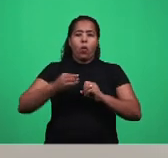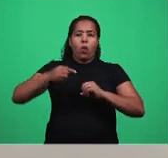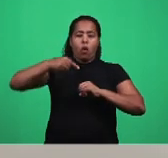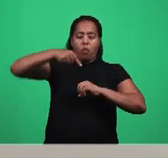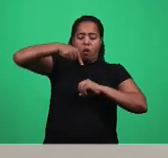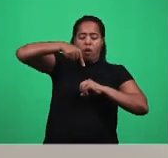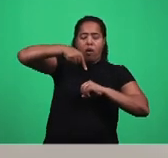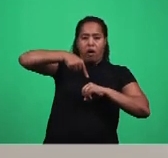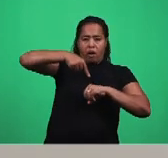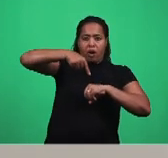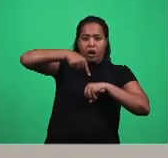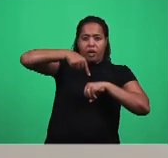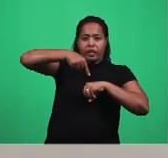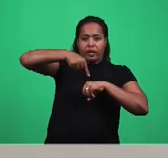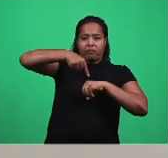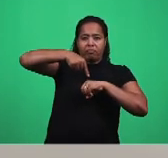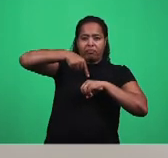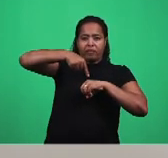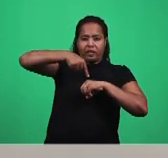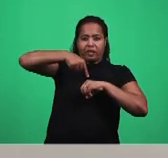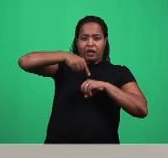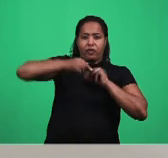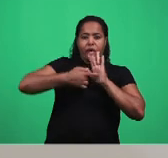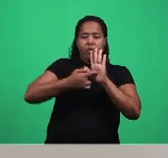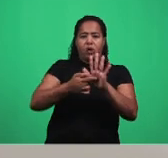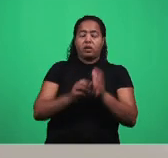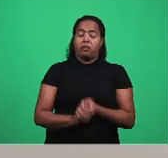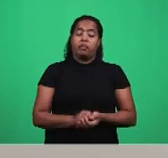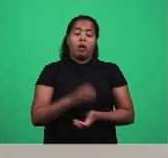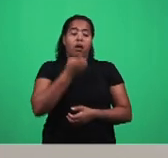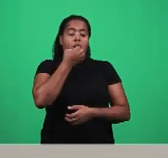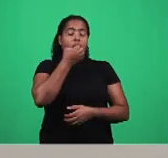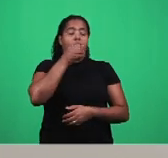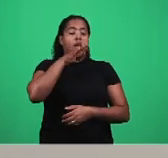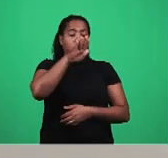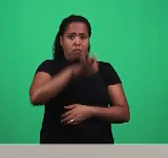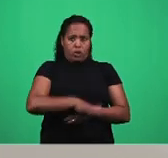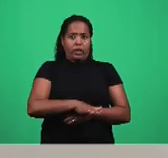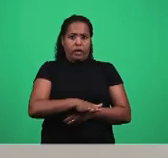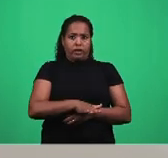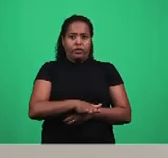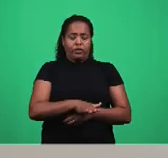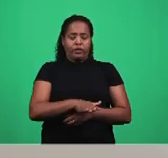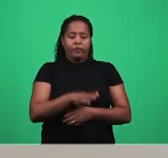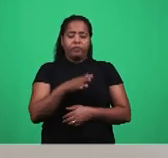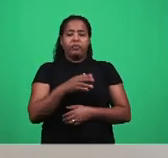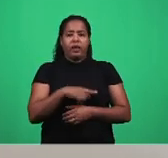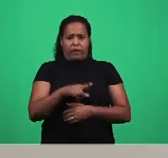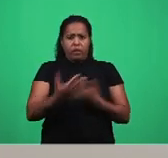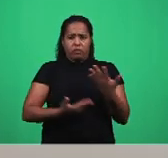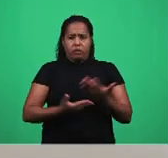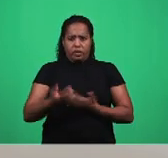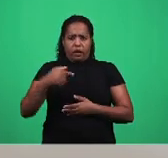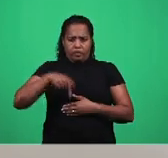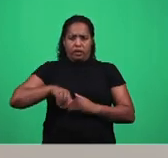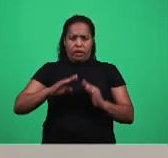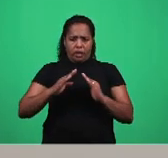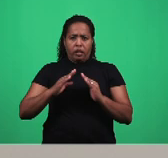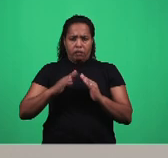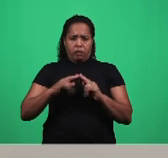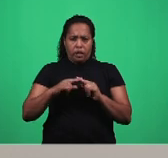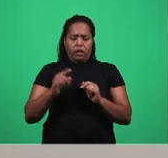la chaîne Rede TV ici au Espírito Santo. Donc il dit, pour nous,